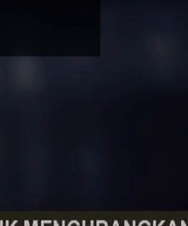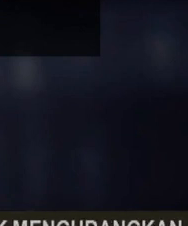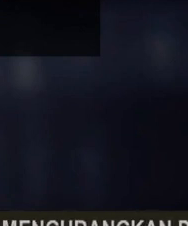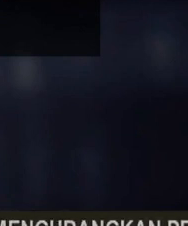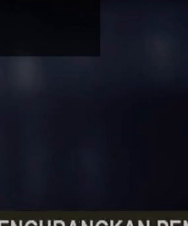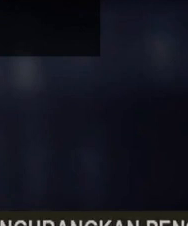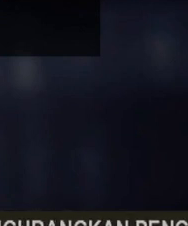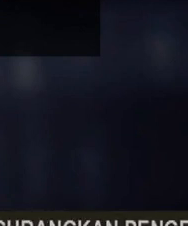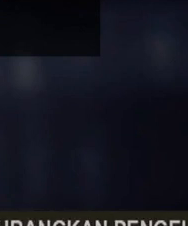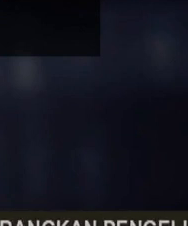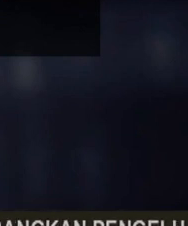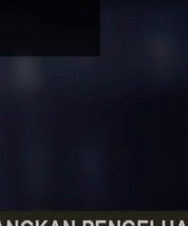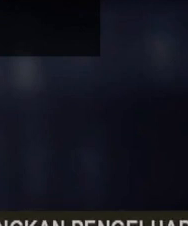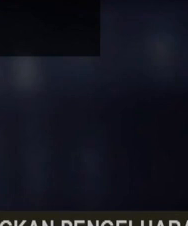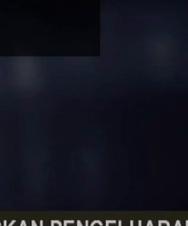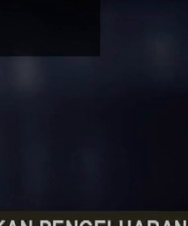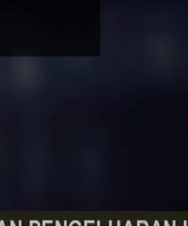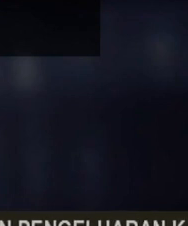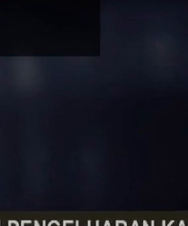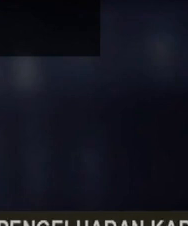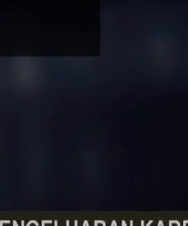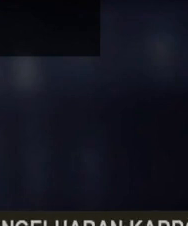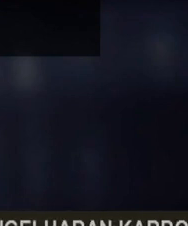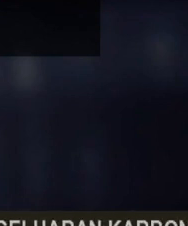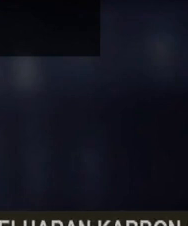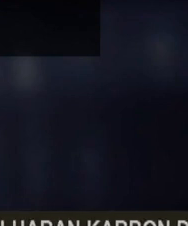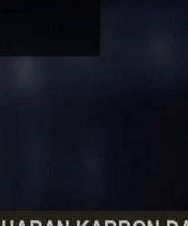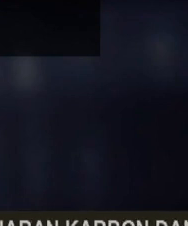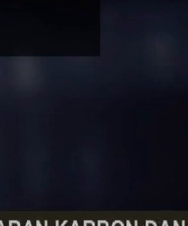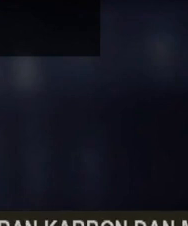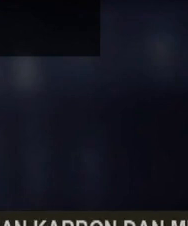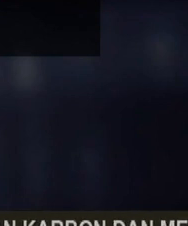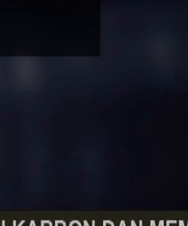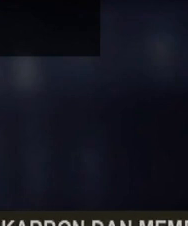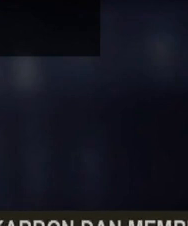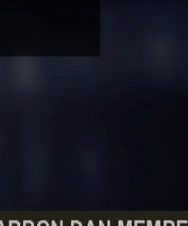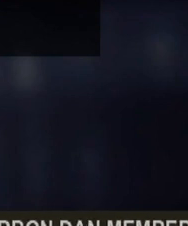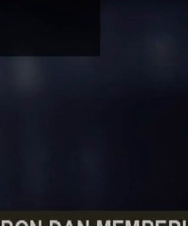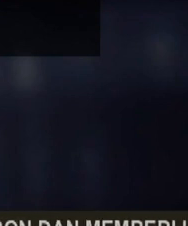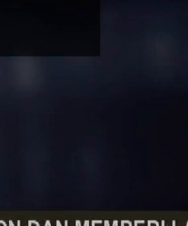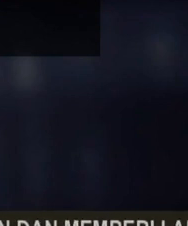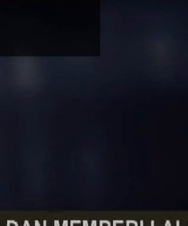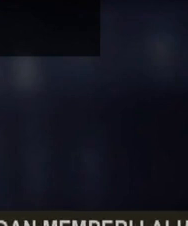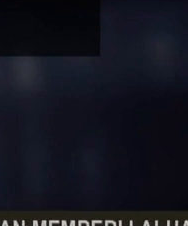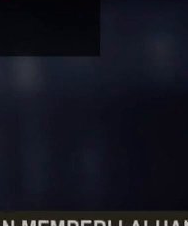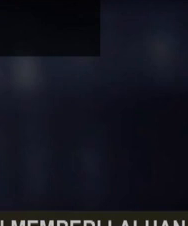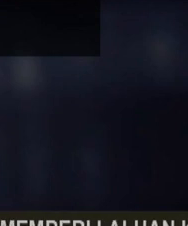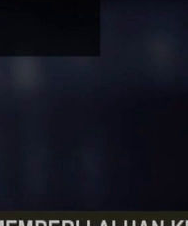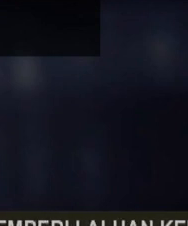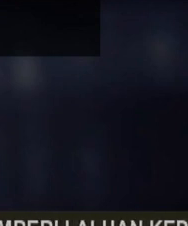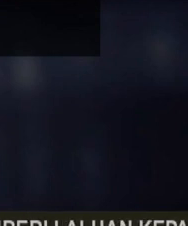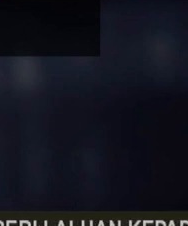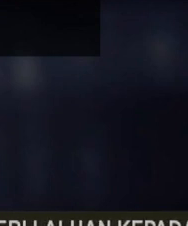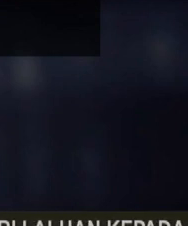2018sementara europcar otomotif sejak berhak dikenakan denda tiga diperingkat karena gagal menghadapkan penyata